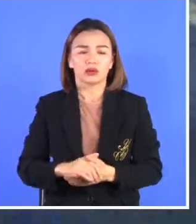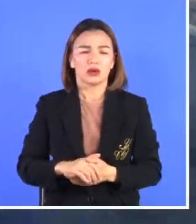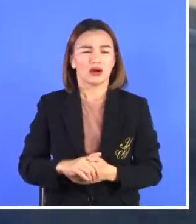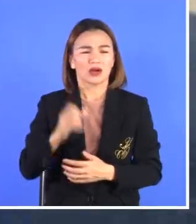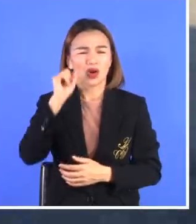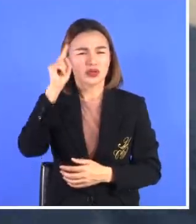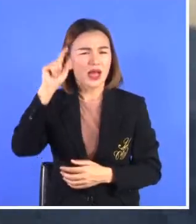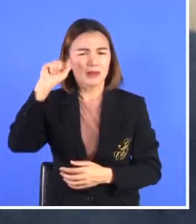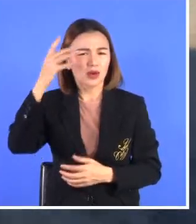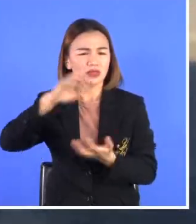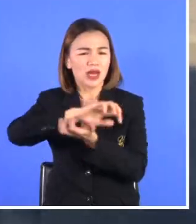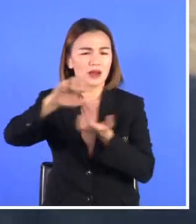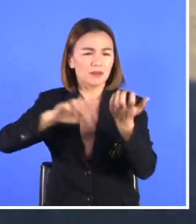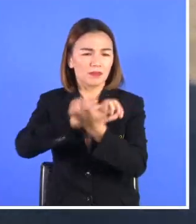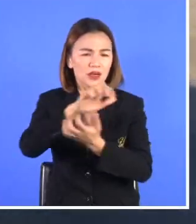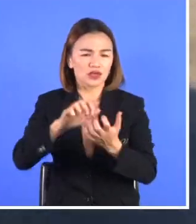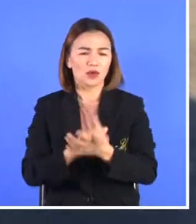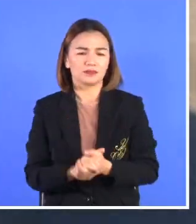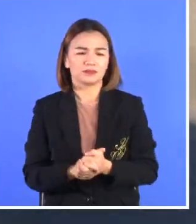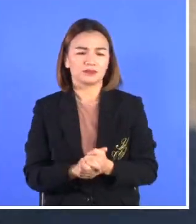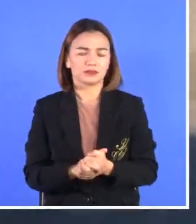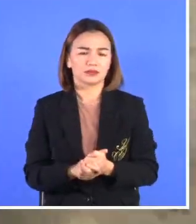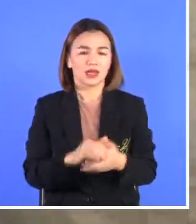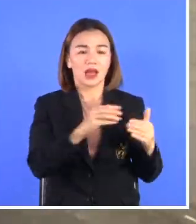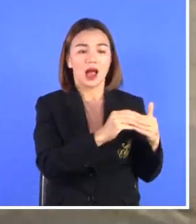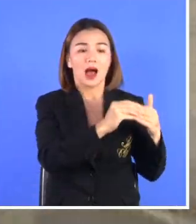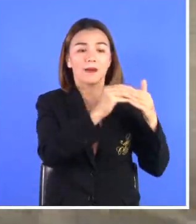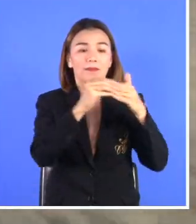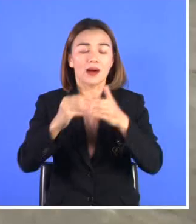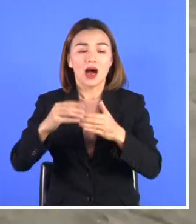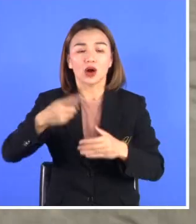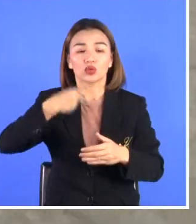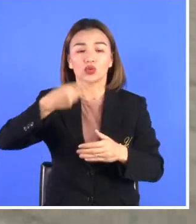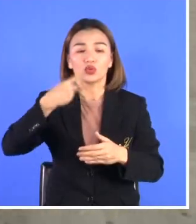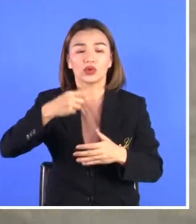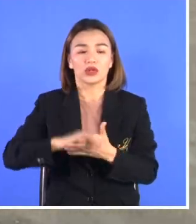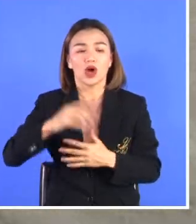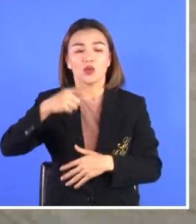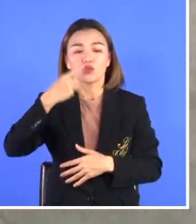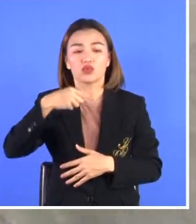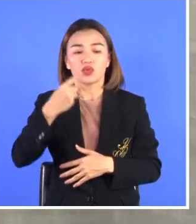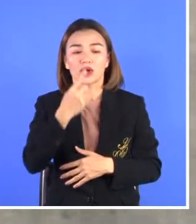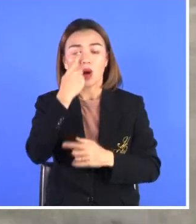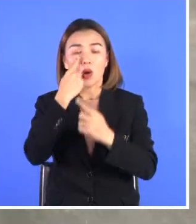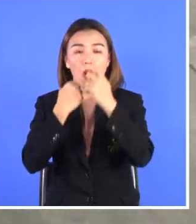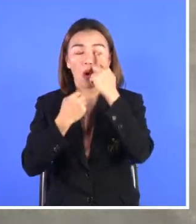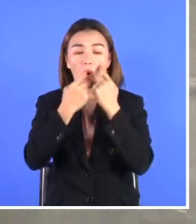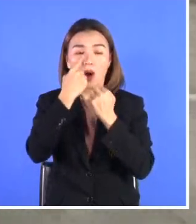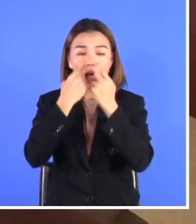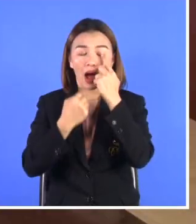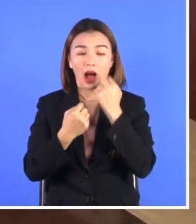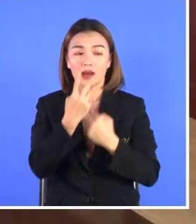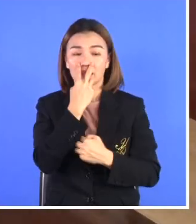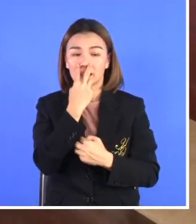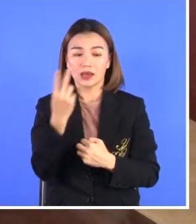ไม่ได้ผู้สื่อข่าวรายงานว่าขณะที่ควบคุมตัวสามเณรเนี่ยก็ปรากฏว่าพูดไปก็ร้องไห้ในสภาพนี้นะครับดูนะบ